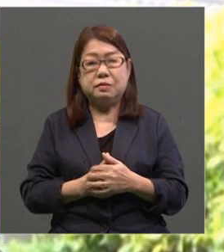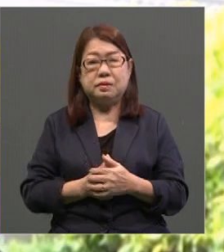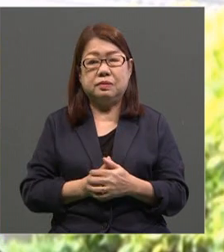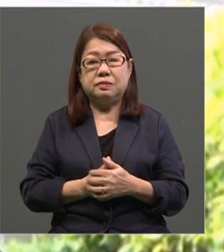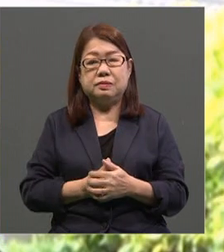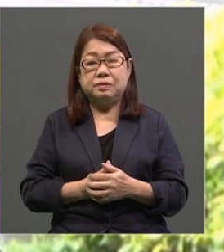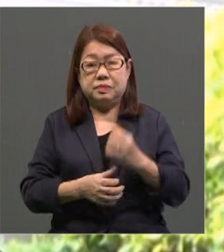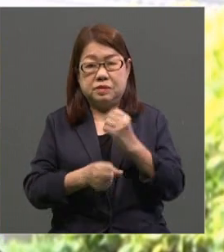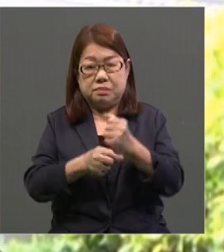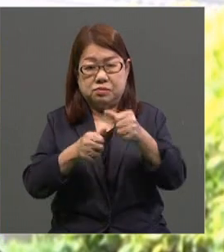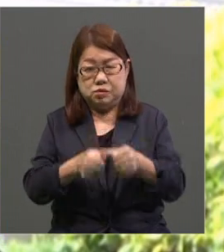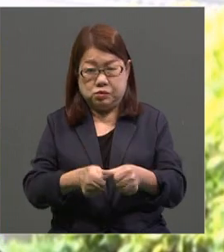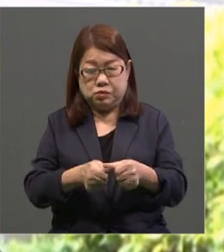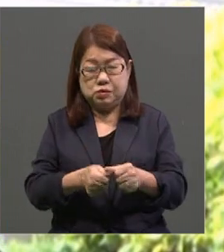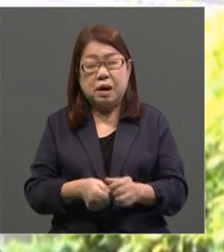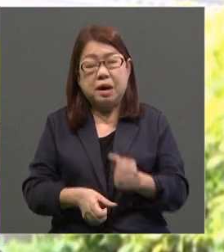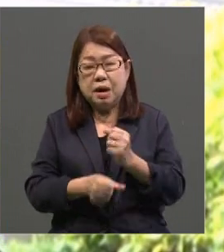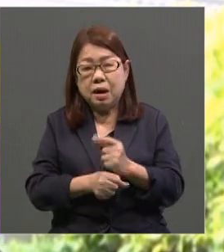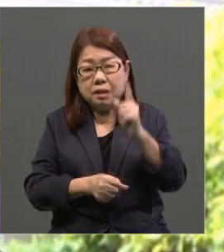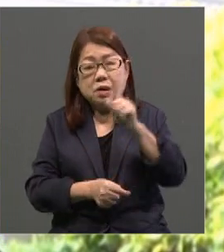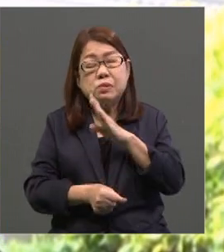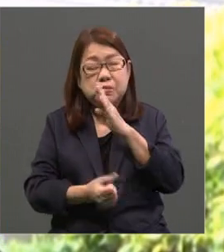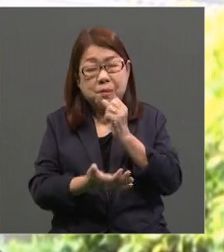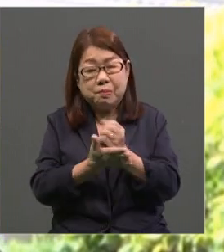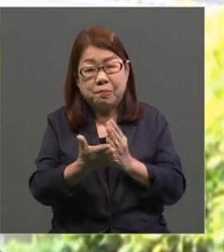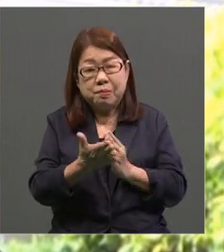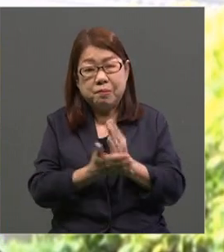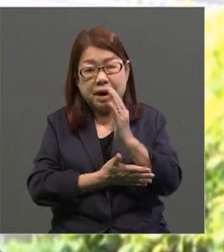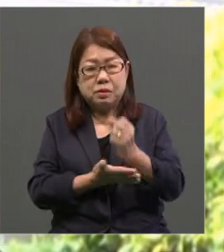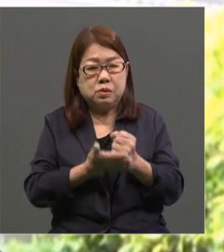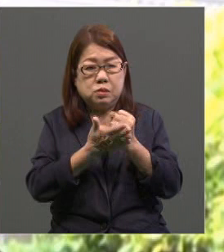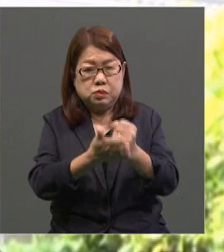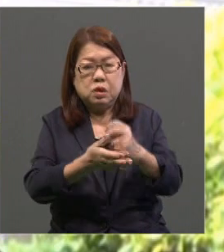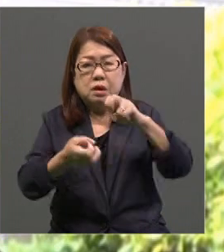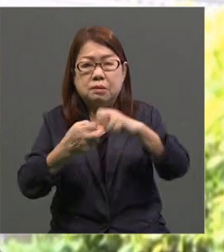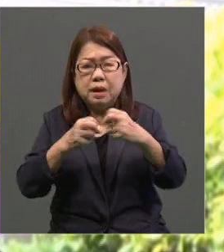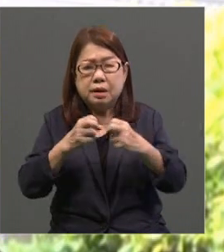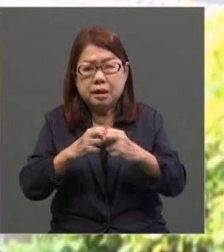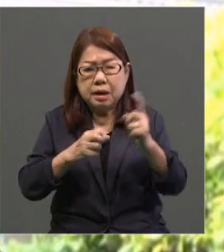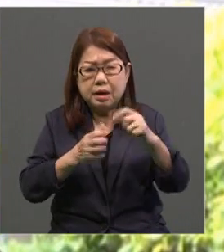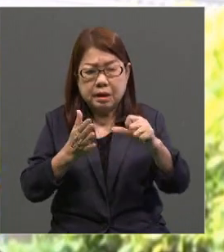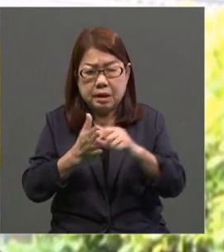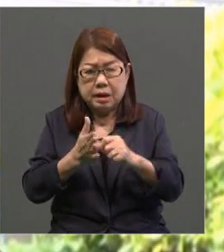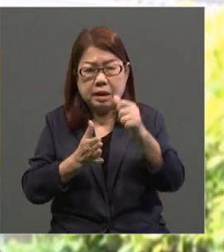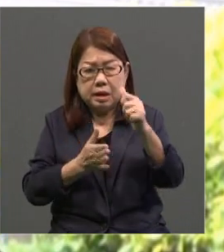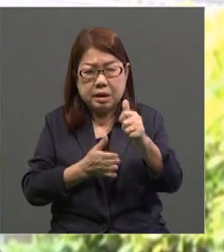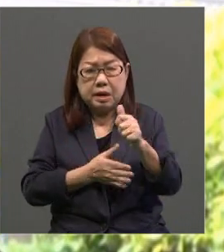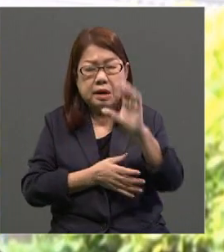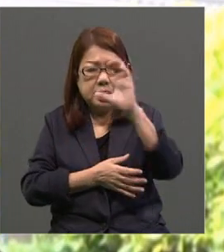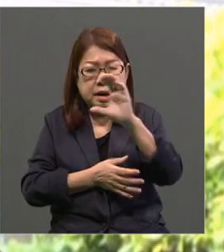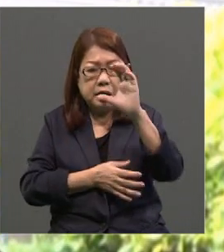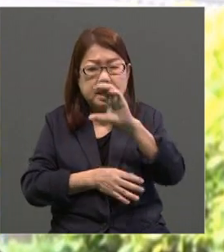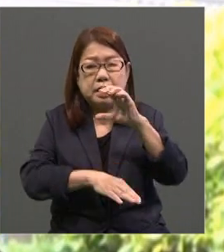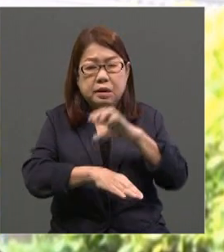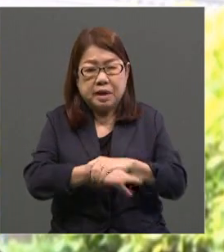อันนี้เพื่อให้แก้ปัญหาในเรื่องของการปราบปรามอาชญากรรม